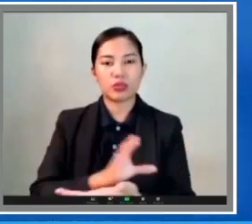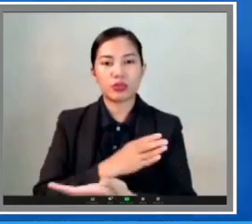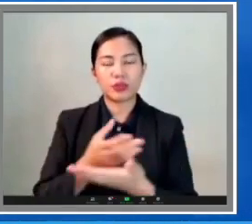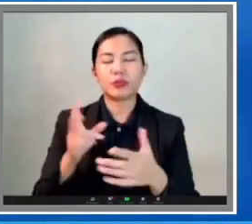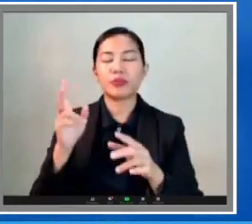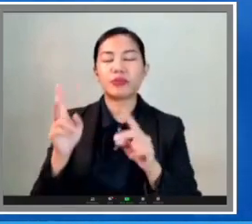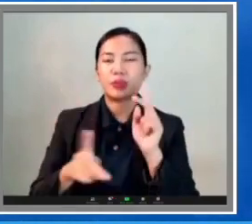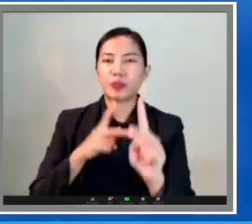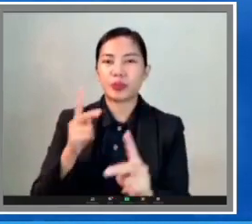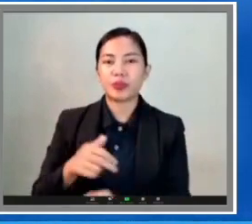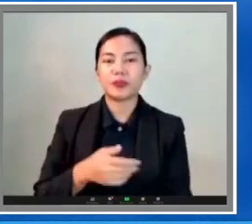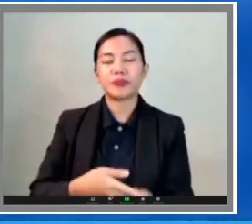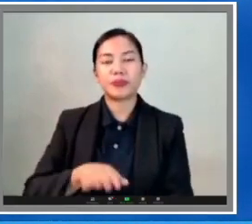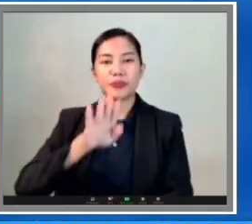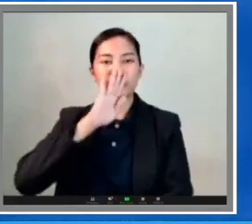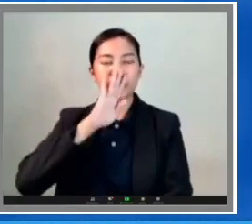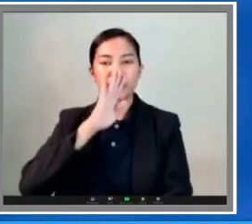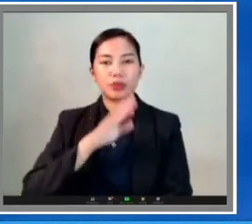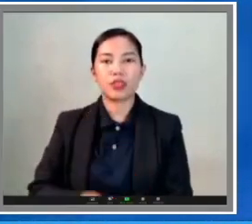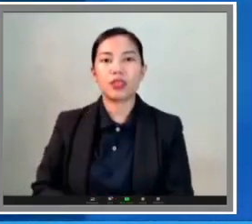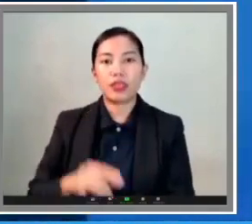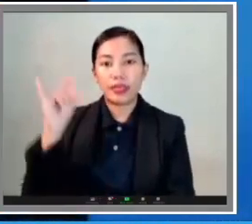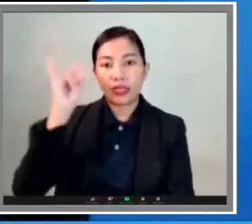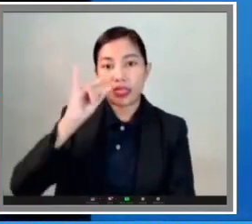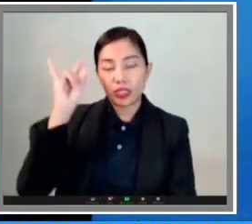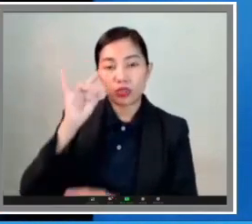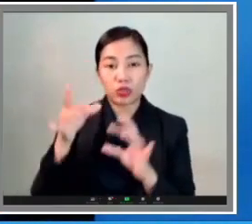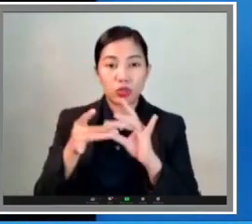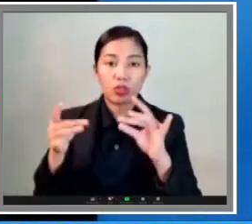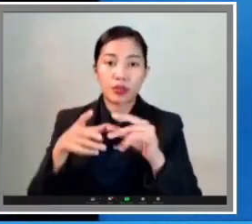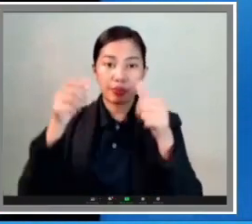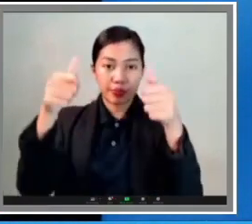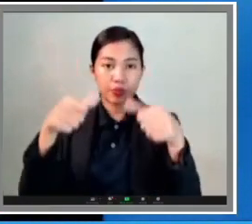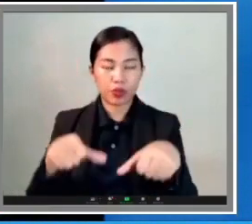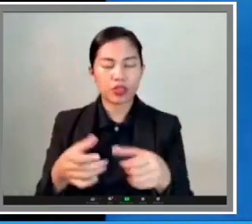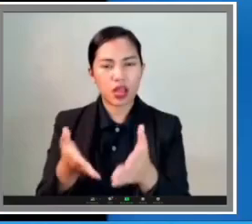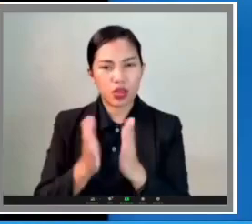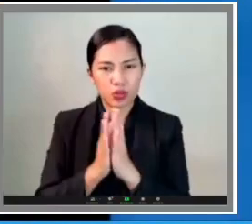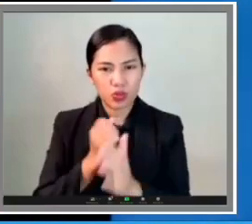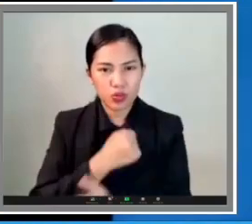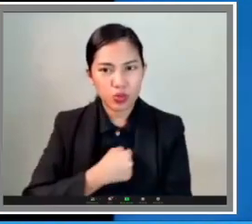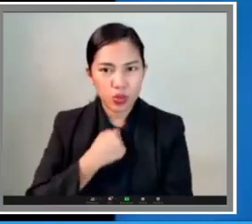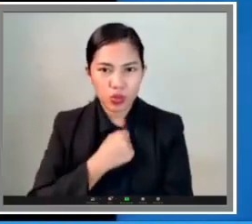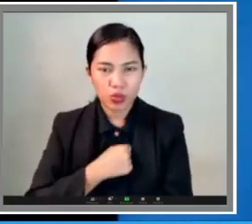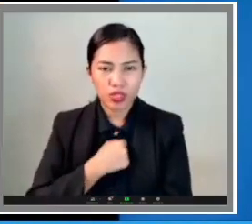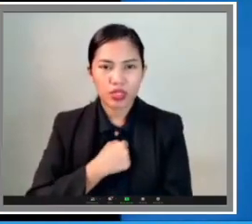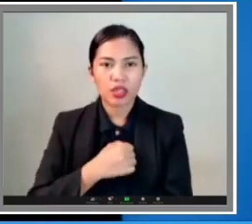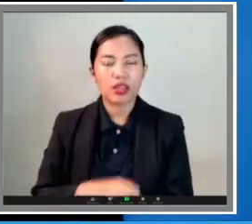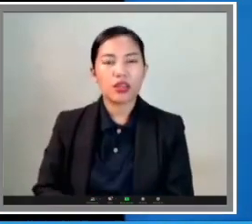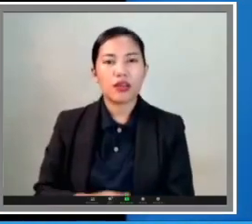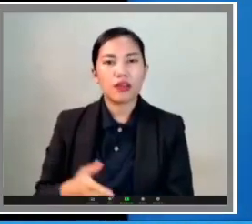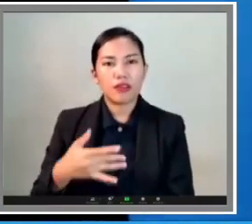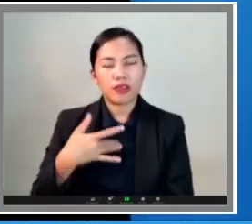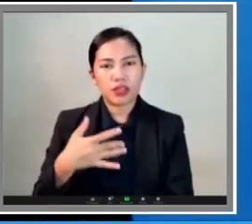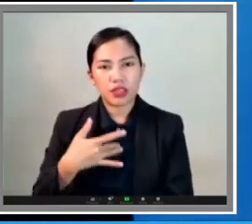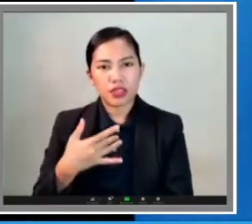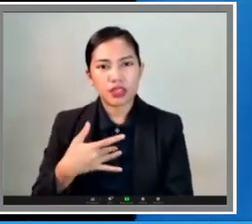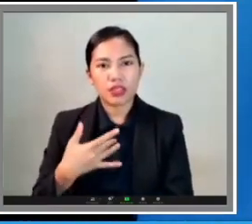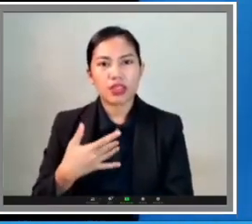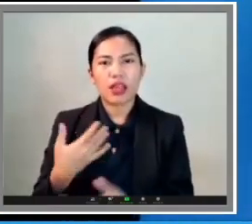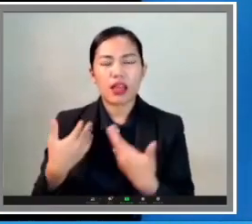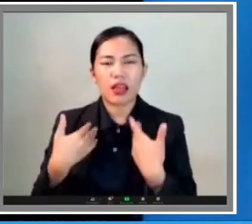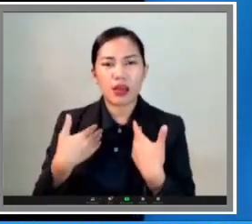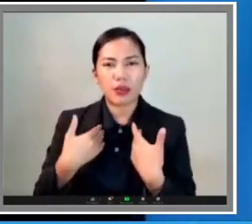Sa isang IG story, humingi ng paumanhin ang singer. Paliwanag niya, naramdaman niyang nagkakaproblema ang kanyang boses sa ikatlong